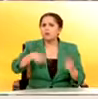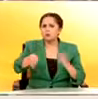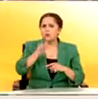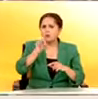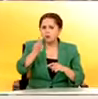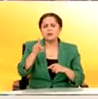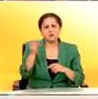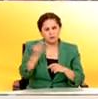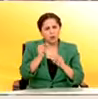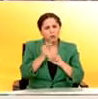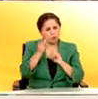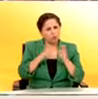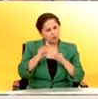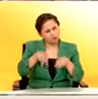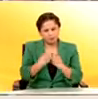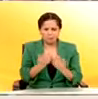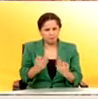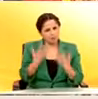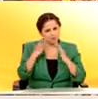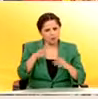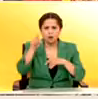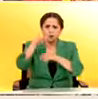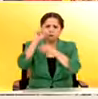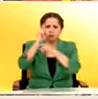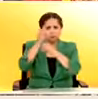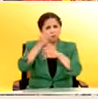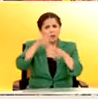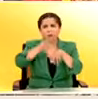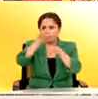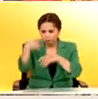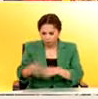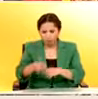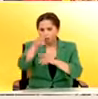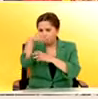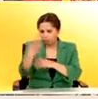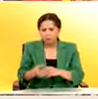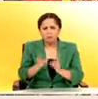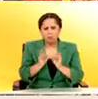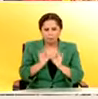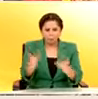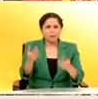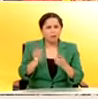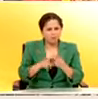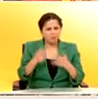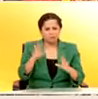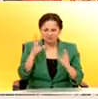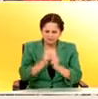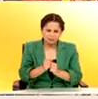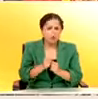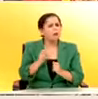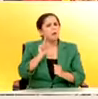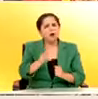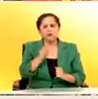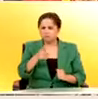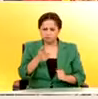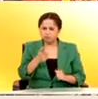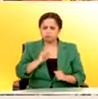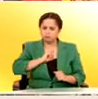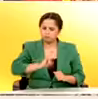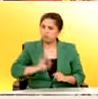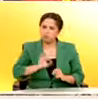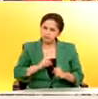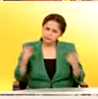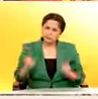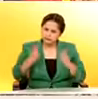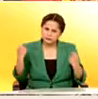हद तक सफलता पाई। उनका ड्रोन भी कई बार गिरा, क्रैश हुआ, पर उन्होंने हार नहीं मानी। कई बार